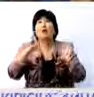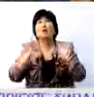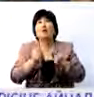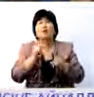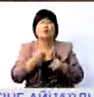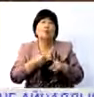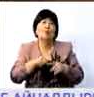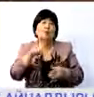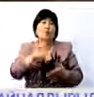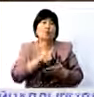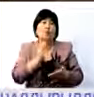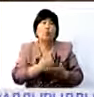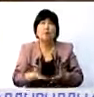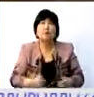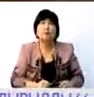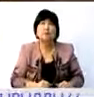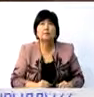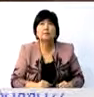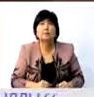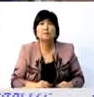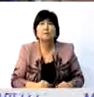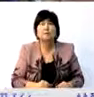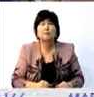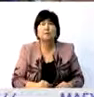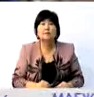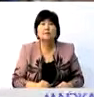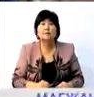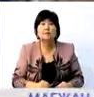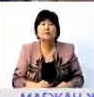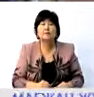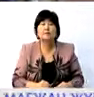осы болды. Бекзат Есқалиев, Бөгенбай Абасилов, Қанат Махамбетов, Қызылорда телеарнасы.